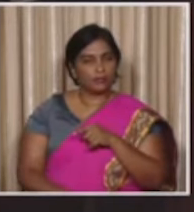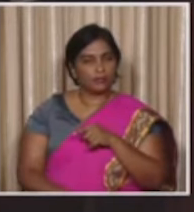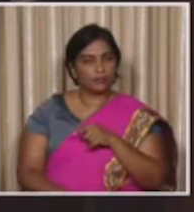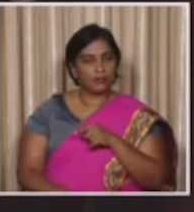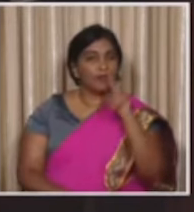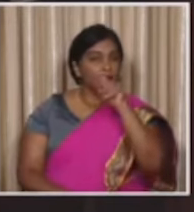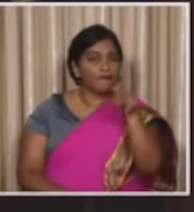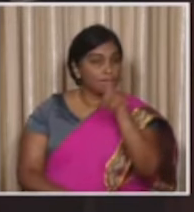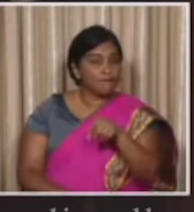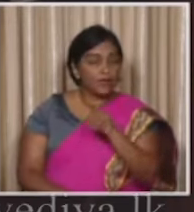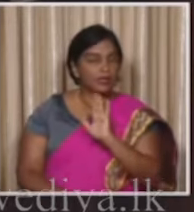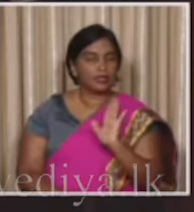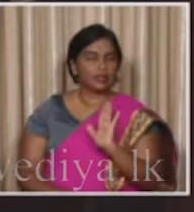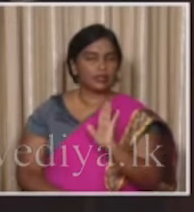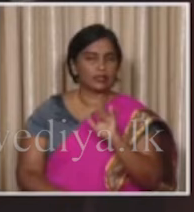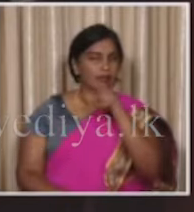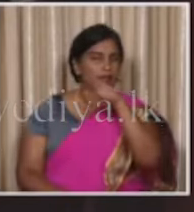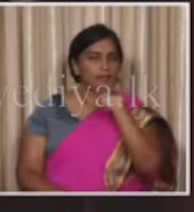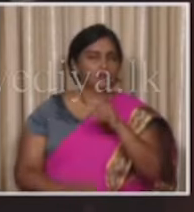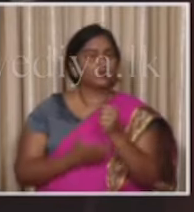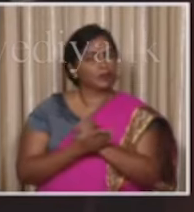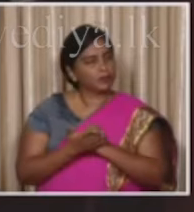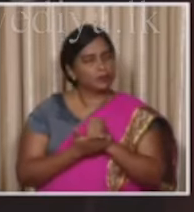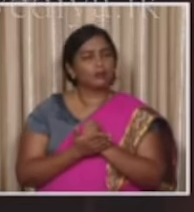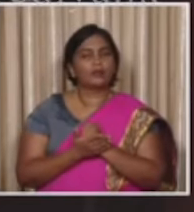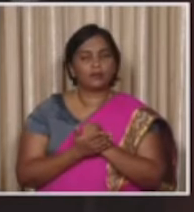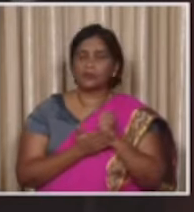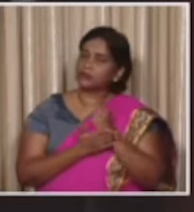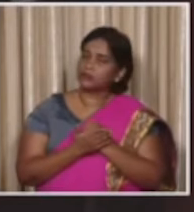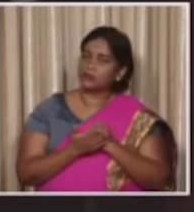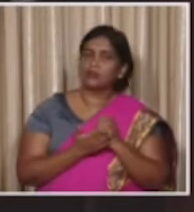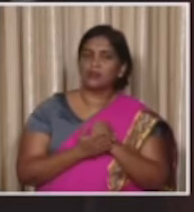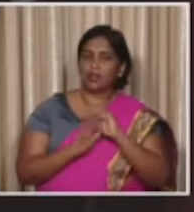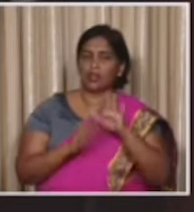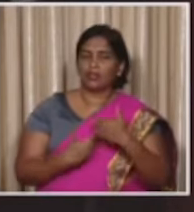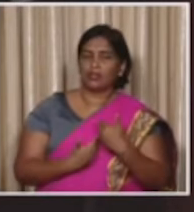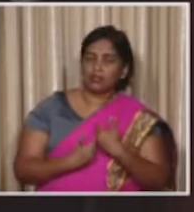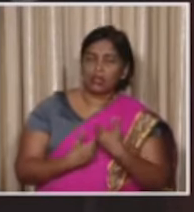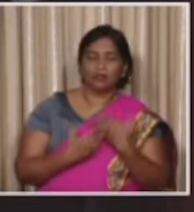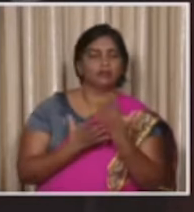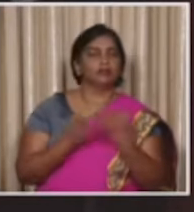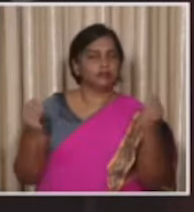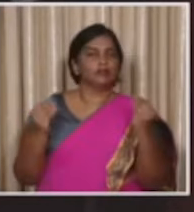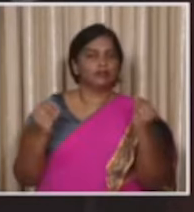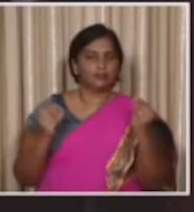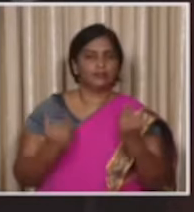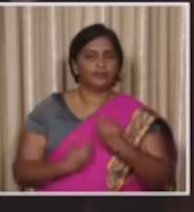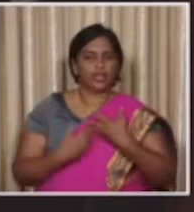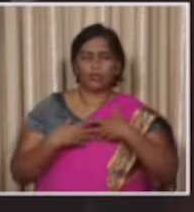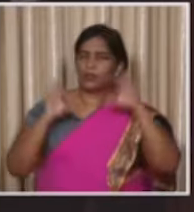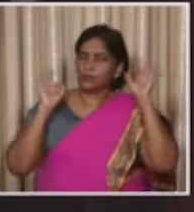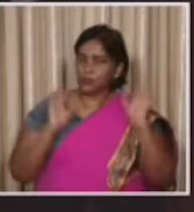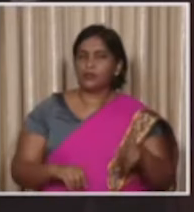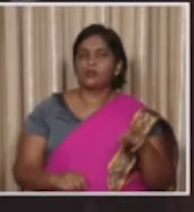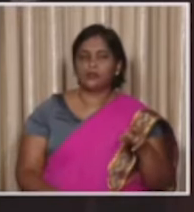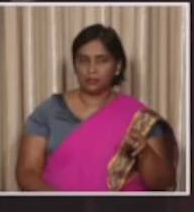වැරදි කරන්න කවුරුත් නෙමෙයි. සියල්ලම සියලු කෙලස් නසපු අය එන්න ඕනේ. ආශාවන් නැති කරපු අය